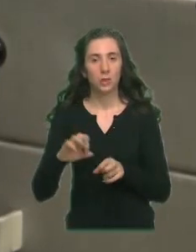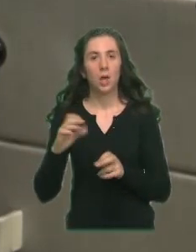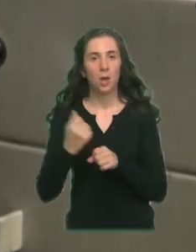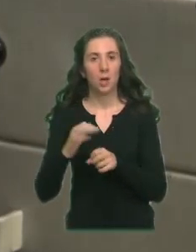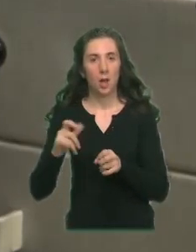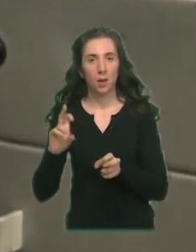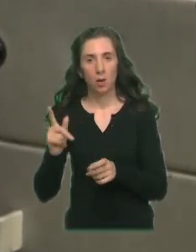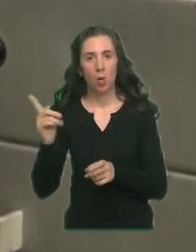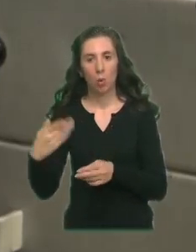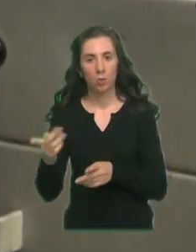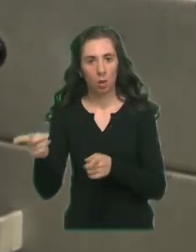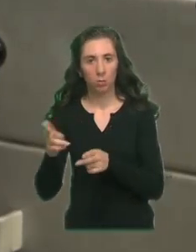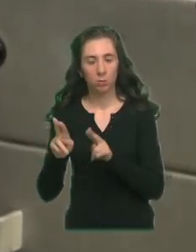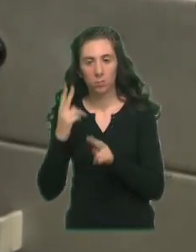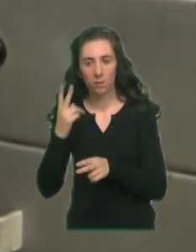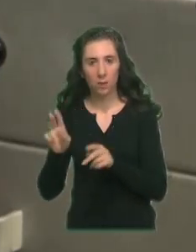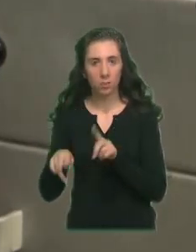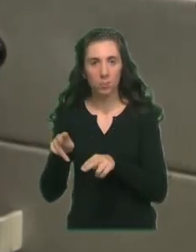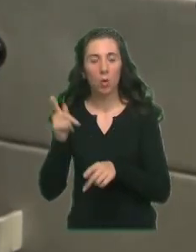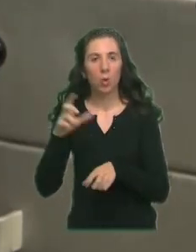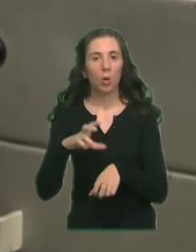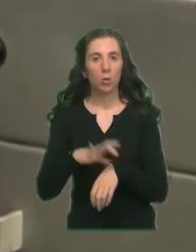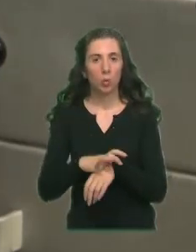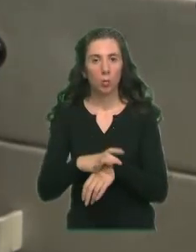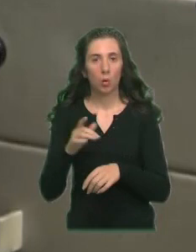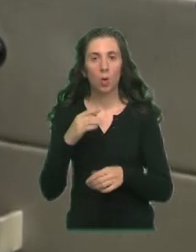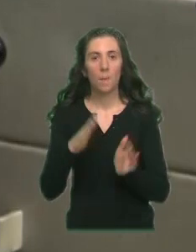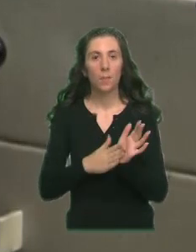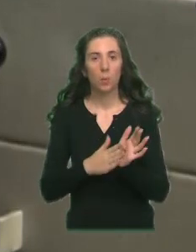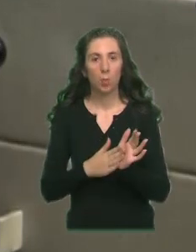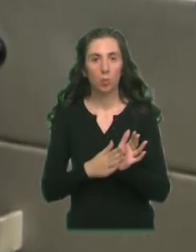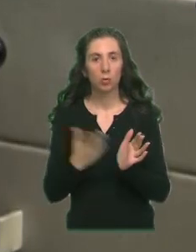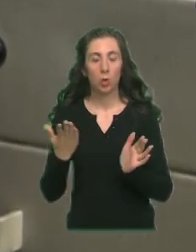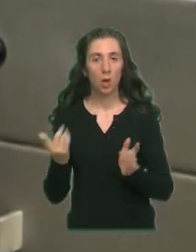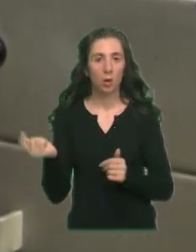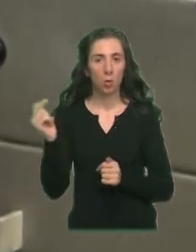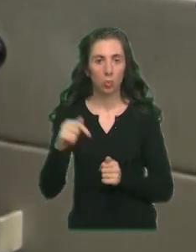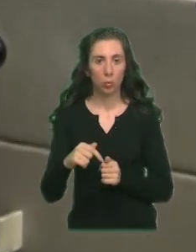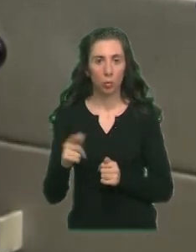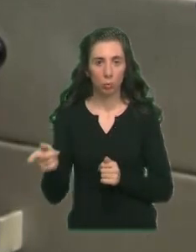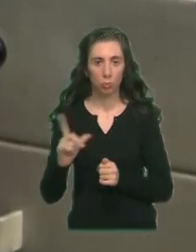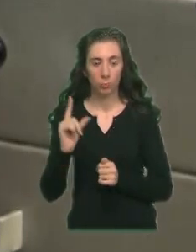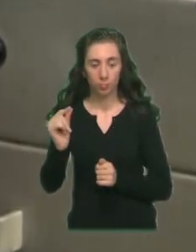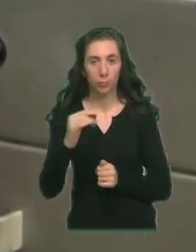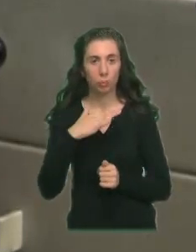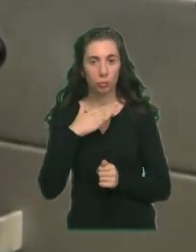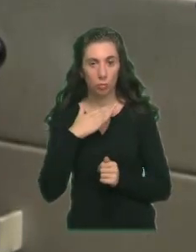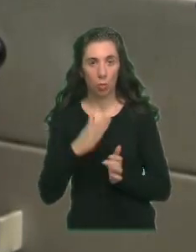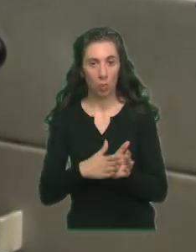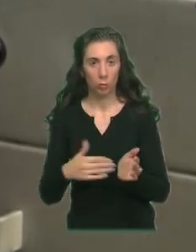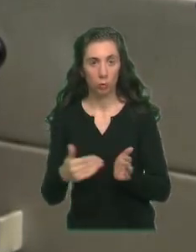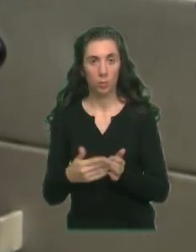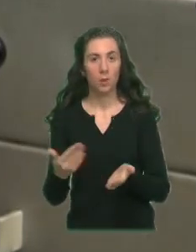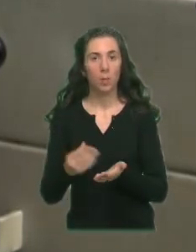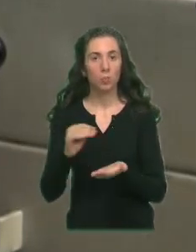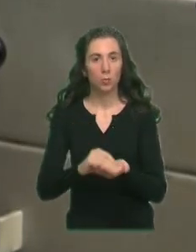onda smo nastavili taj tretman. I onda nam je doktorica Gajer preporučila, kad je došao da ide u školu, da